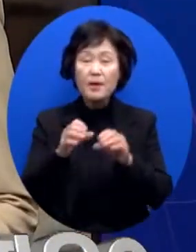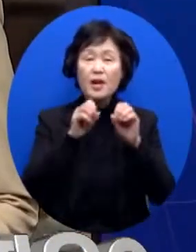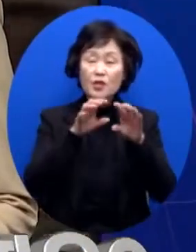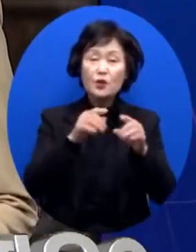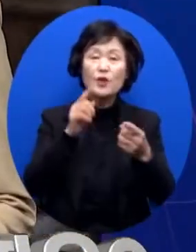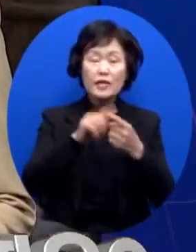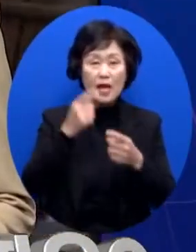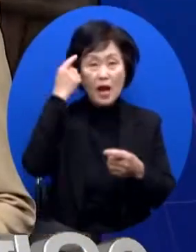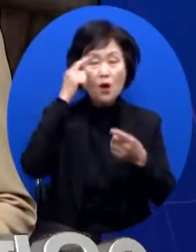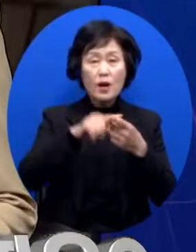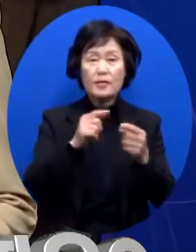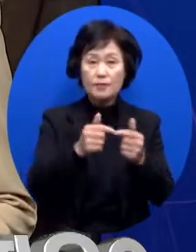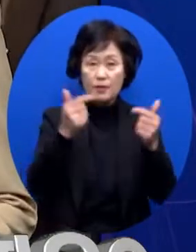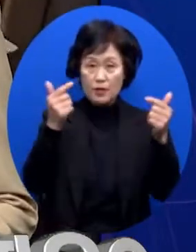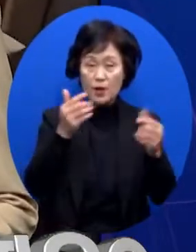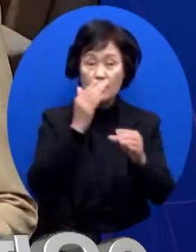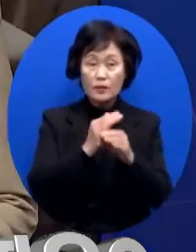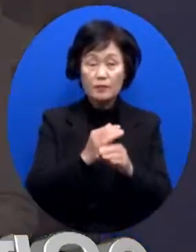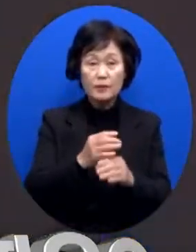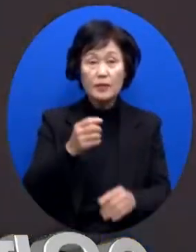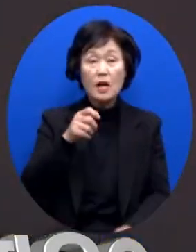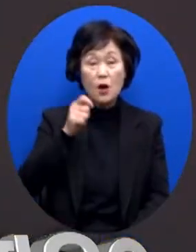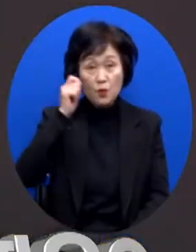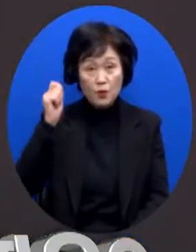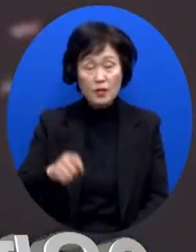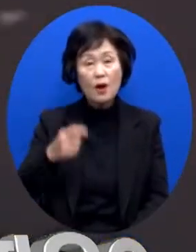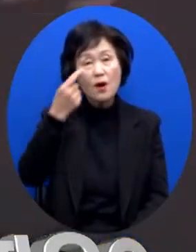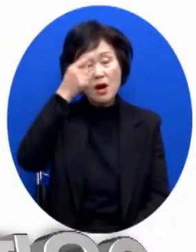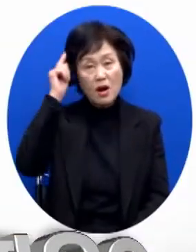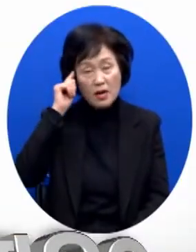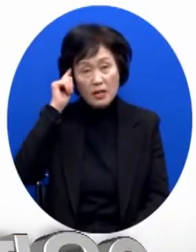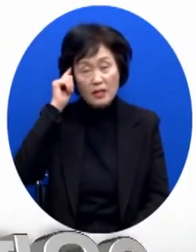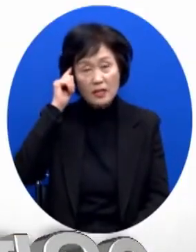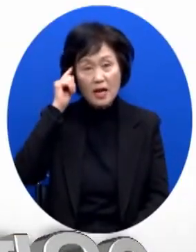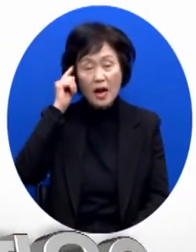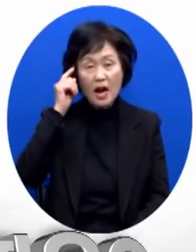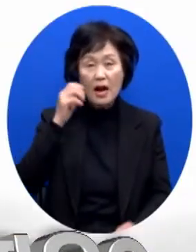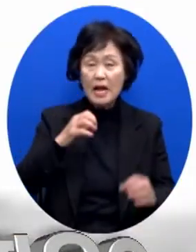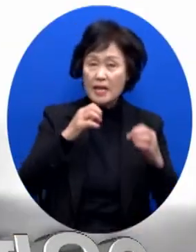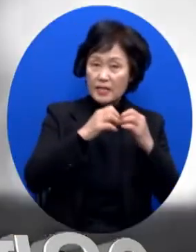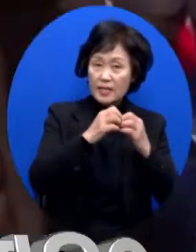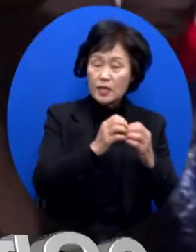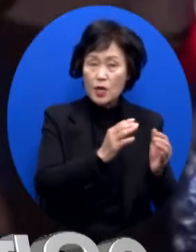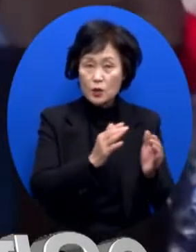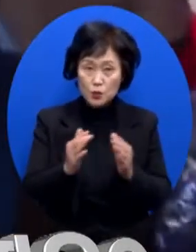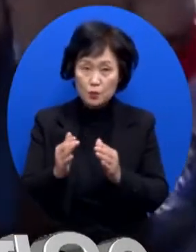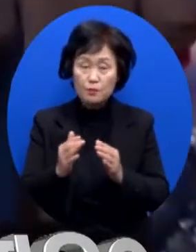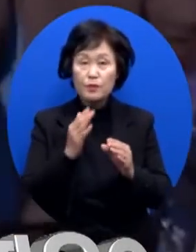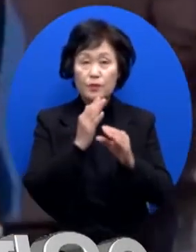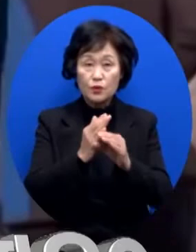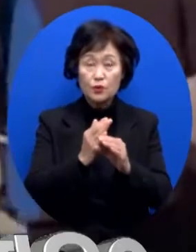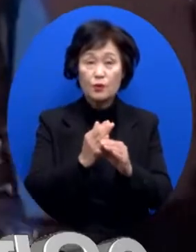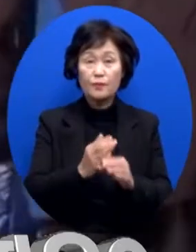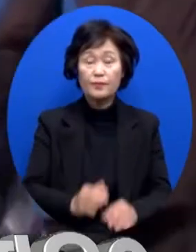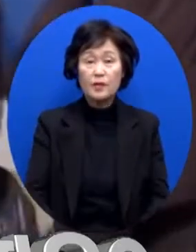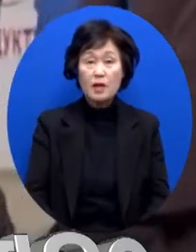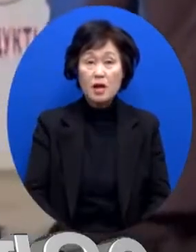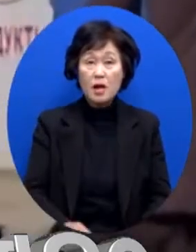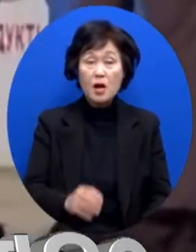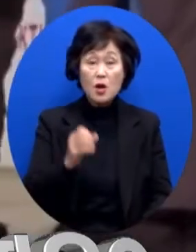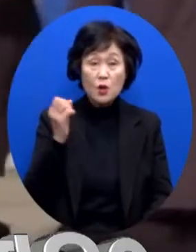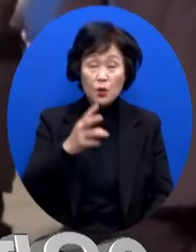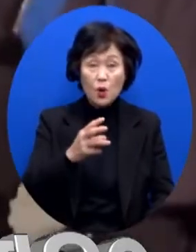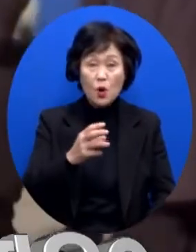우크라이나와 러시아 가 사실상 준 전시 태세에 돌입했습니다 정부군과 칠러 반군 세력간의 충돌로